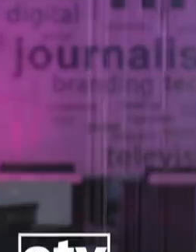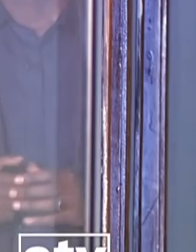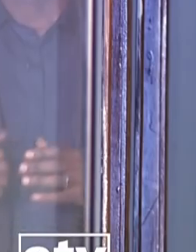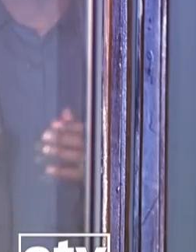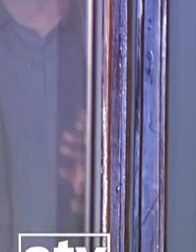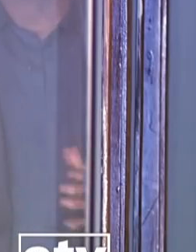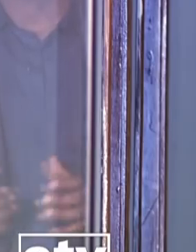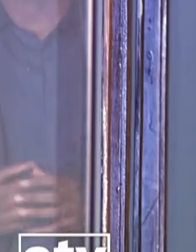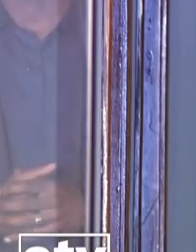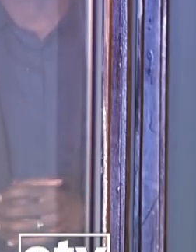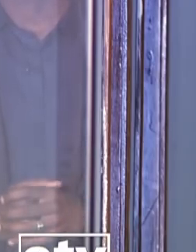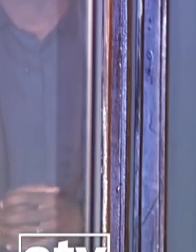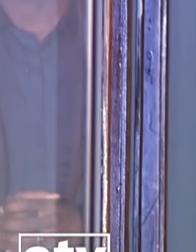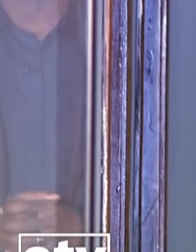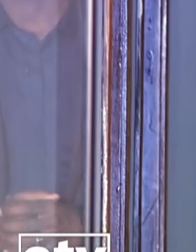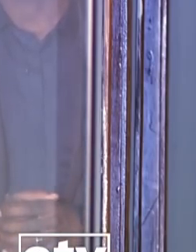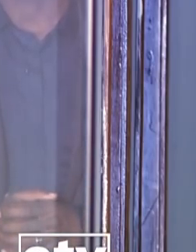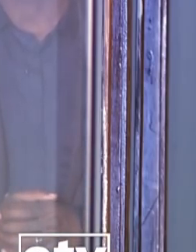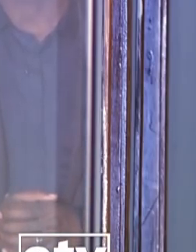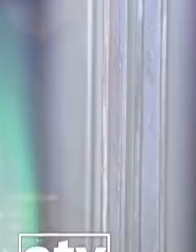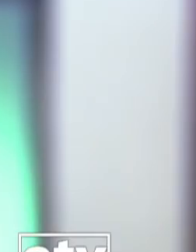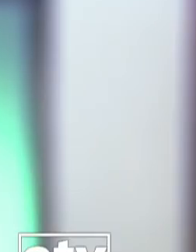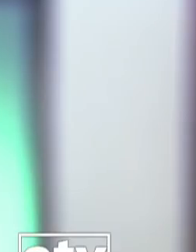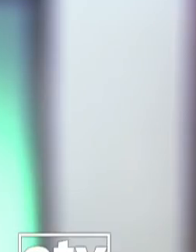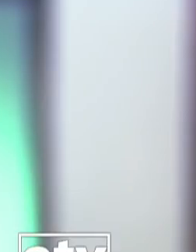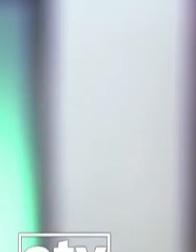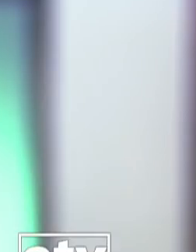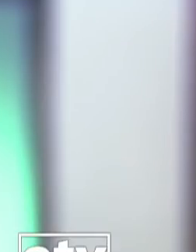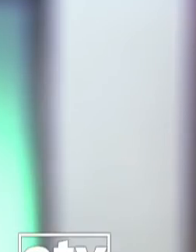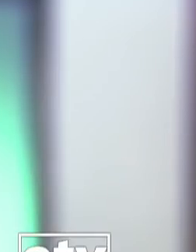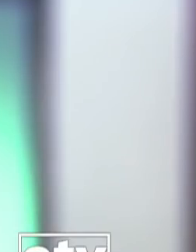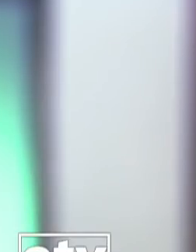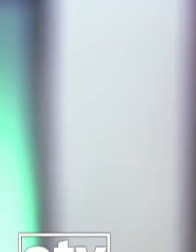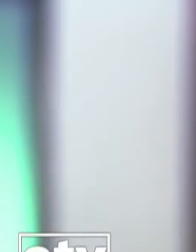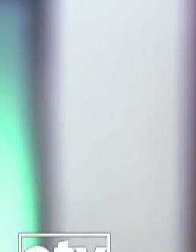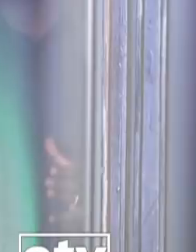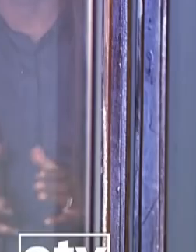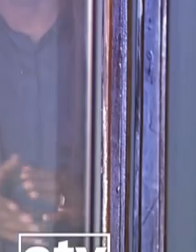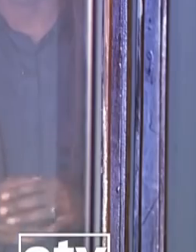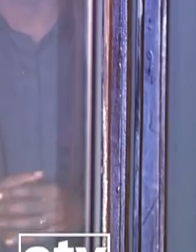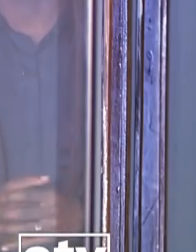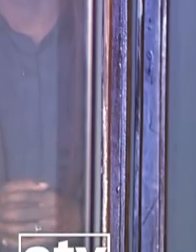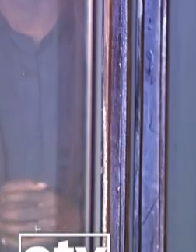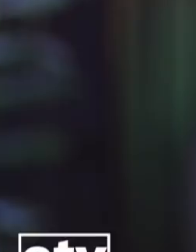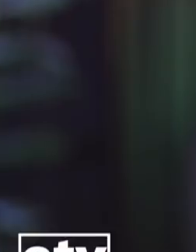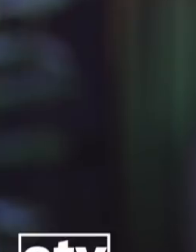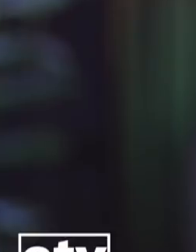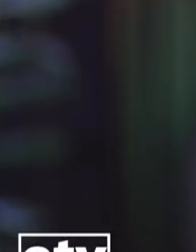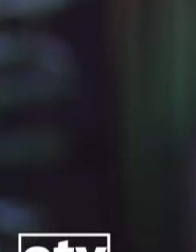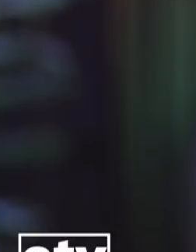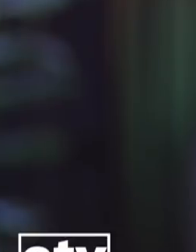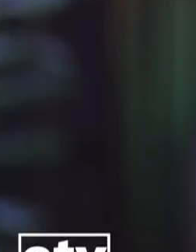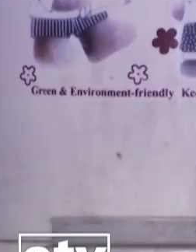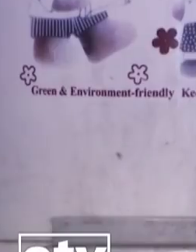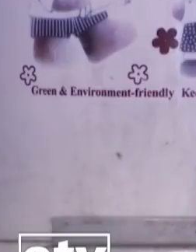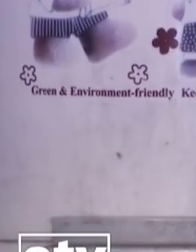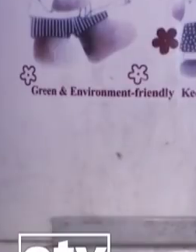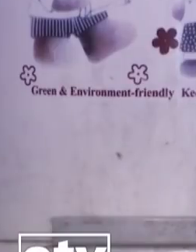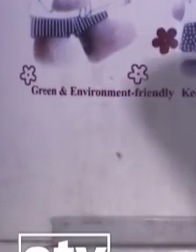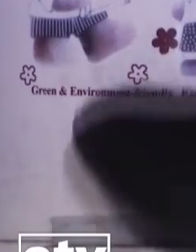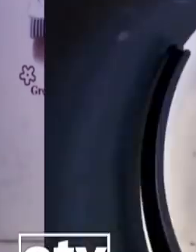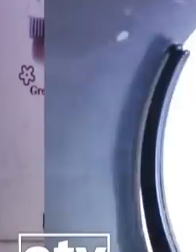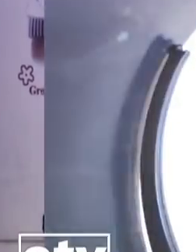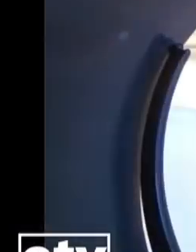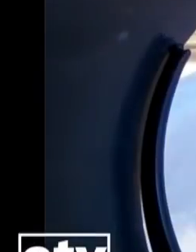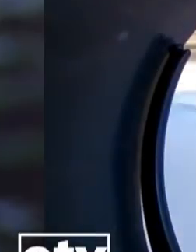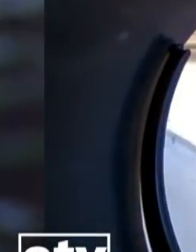መጠበቅ፣ በሚያስሉበትና በሚያስነጥሱበት ጊዜ አፍና አፍንጫውን በክርኖ መሸፈን ሆነ አይርሶ። ሶፍት ወይንም መሰል